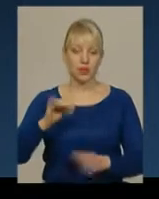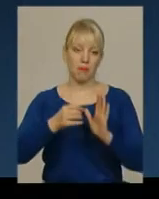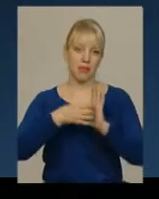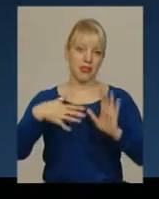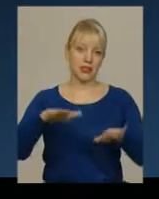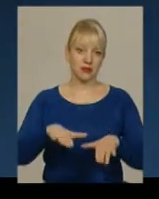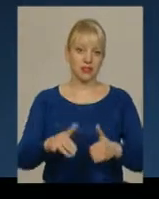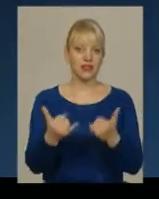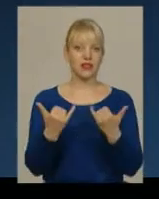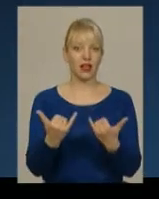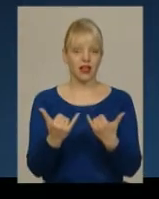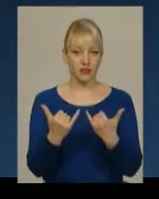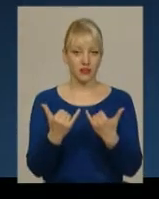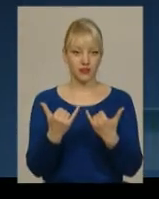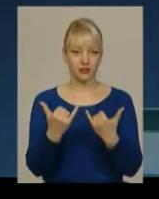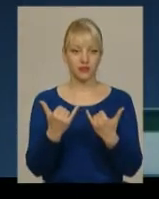місце. Зараз,